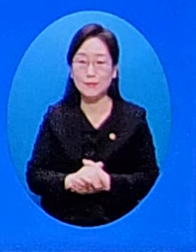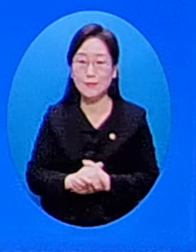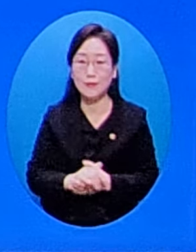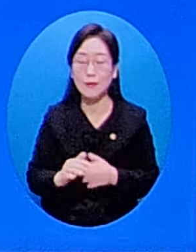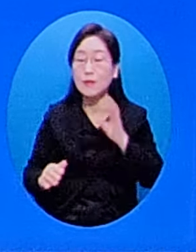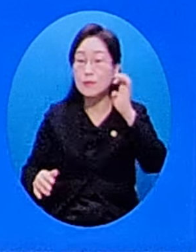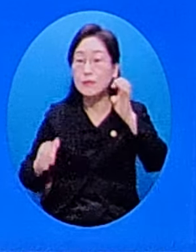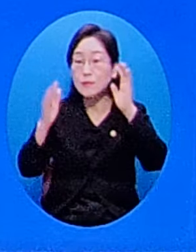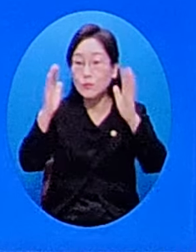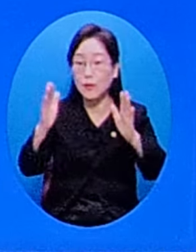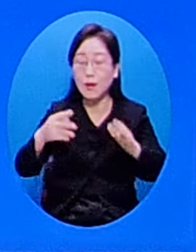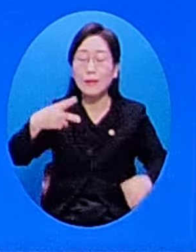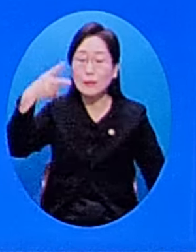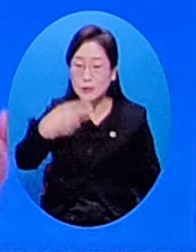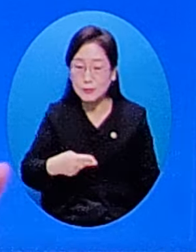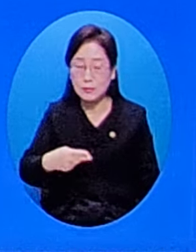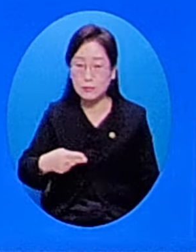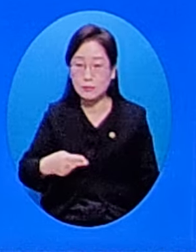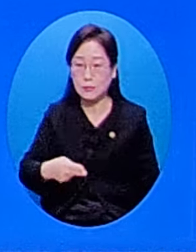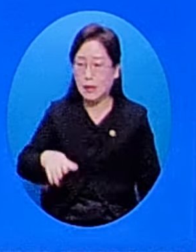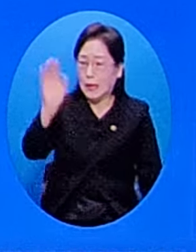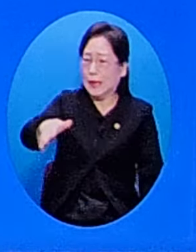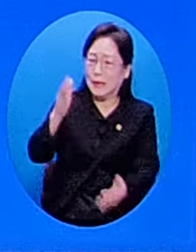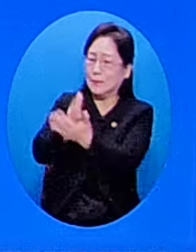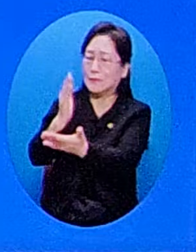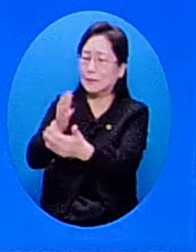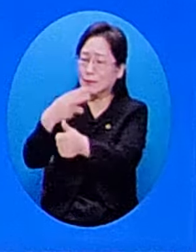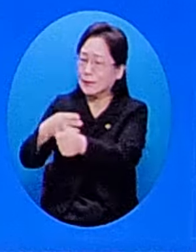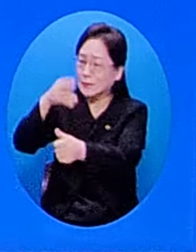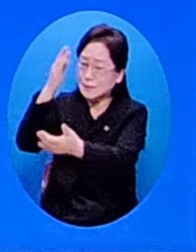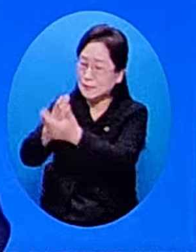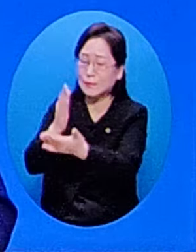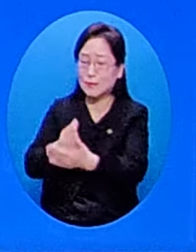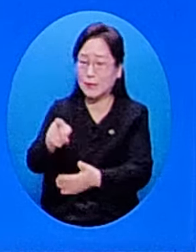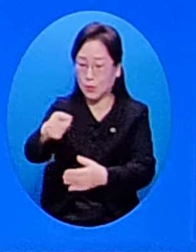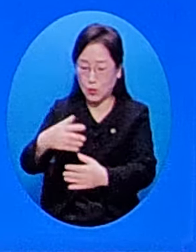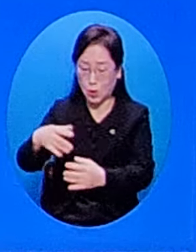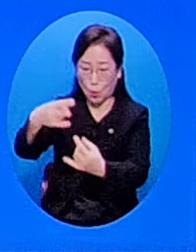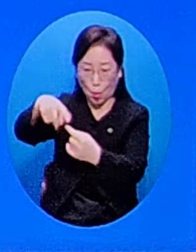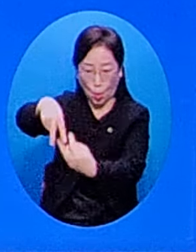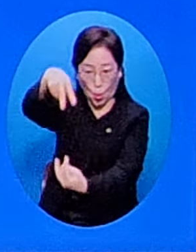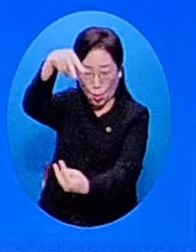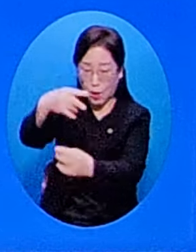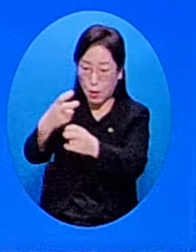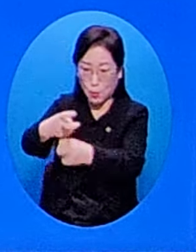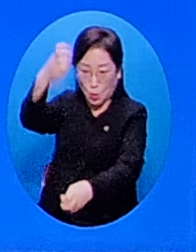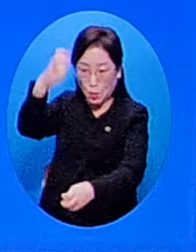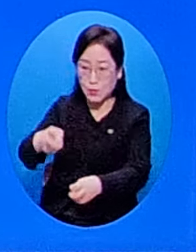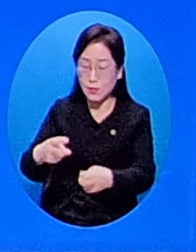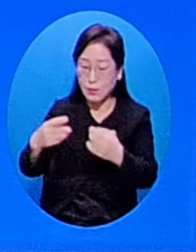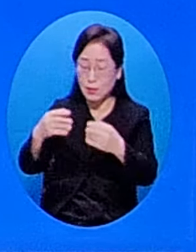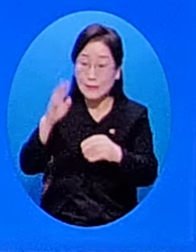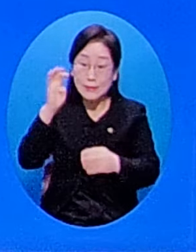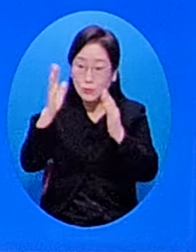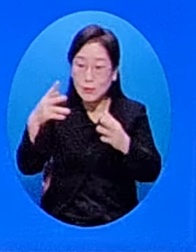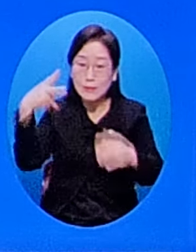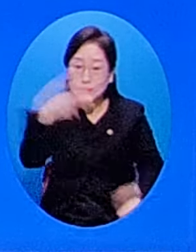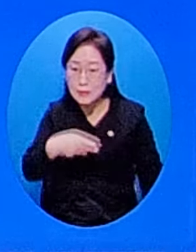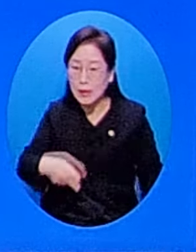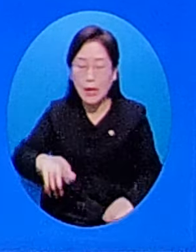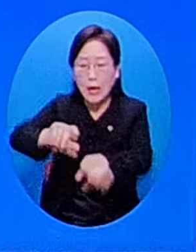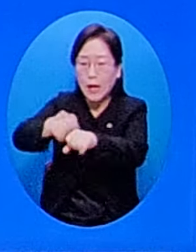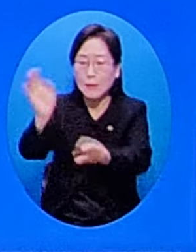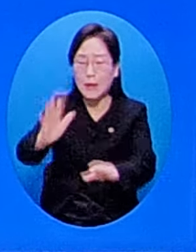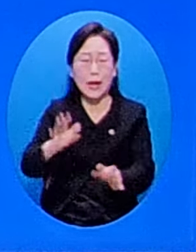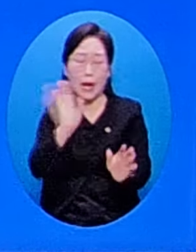40일 금식하시겠다고 해서 주여 다 말했습니다. 선생님 몸도 약하신데 40일 금식하면 무리입니다. 아